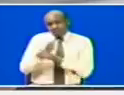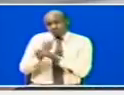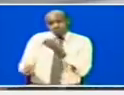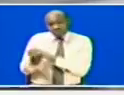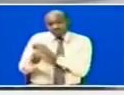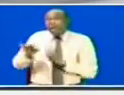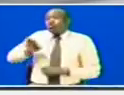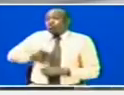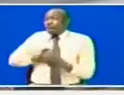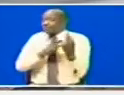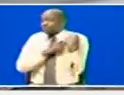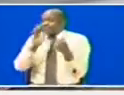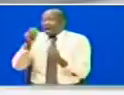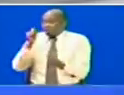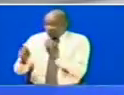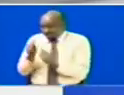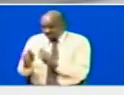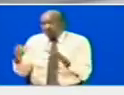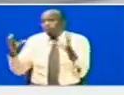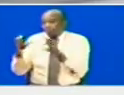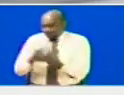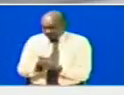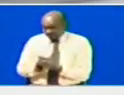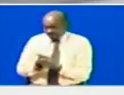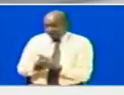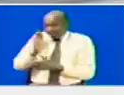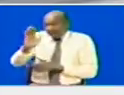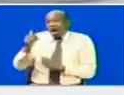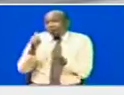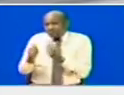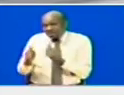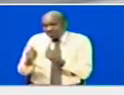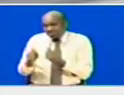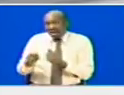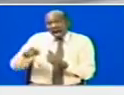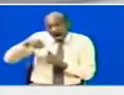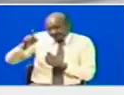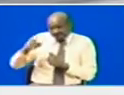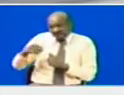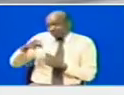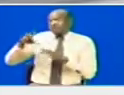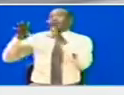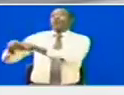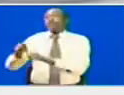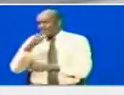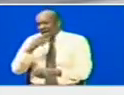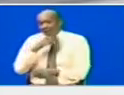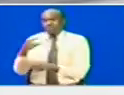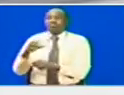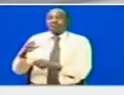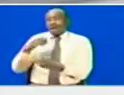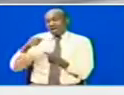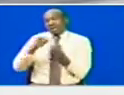ya mwanamke katika katika jamii. Ile ambapo ile nafasi yake isiwe ya hujumu, ile tasubi ya kiume ni vipi? Ili